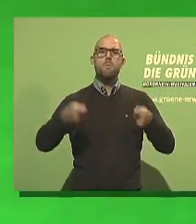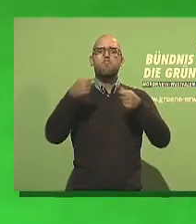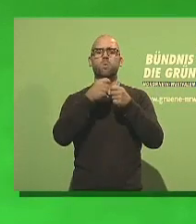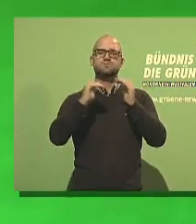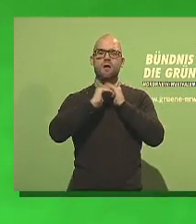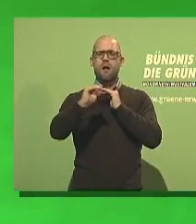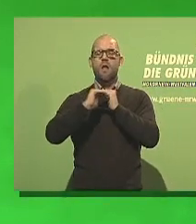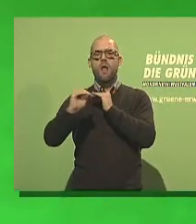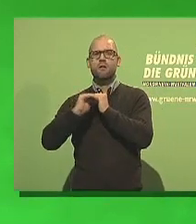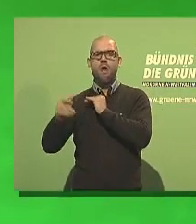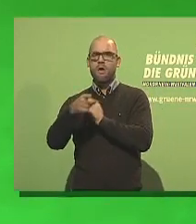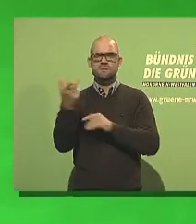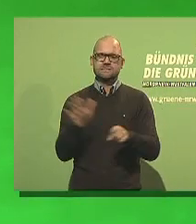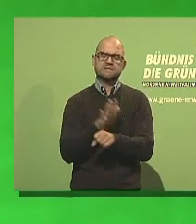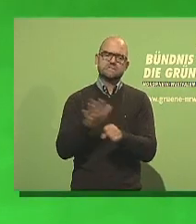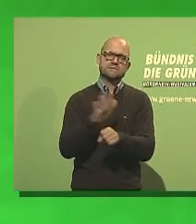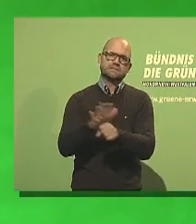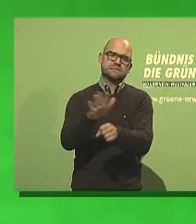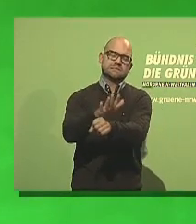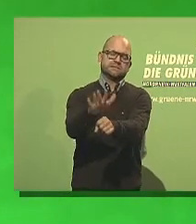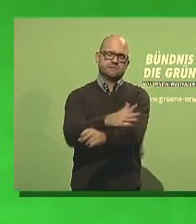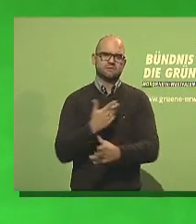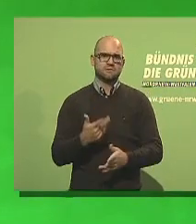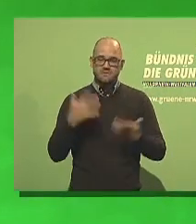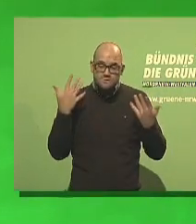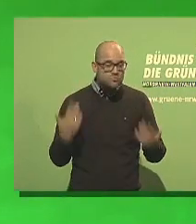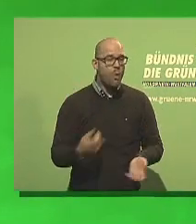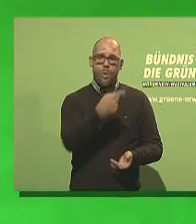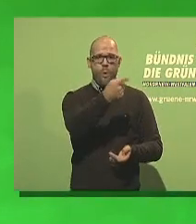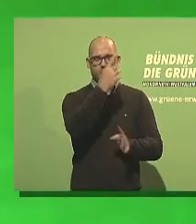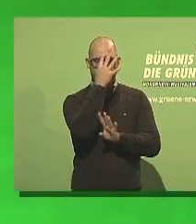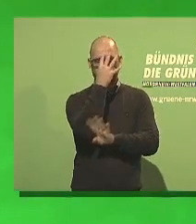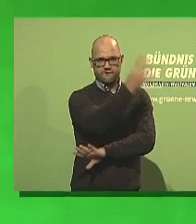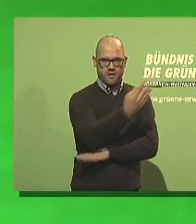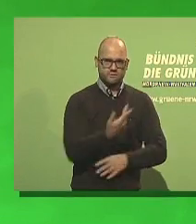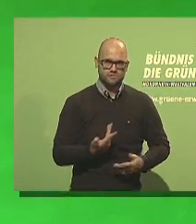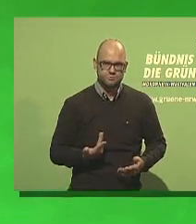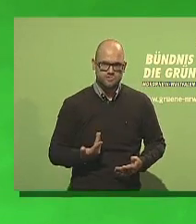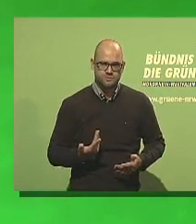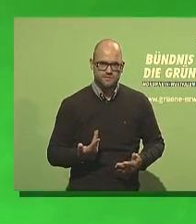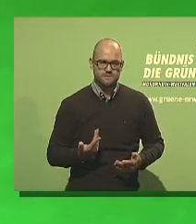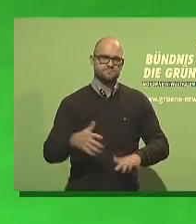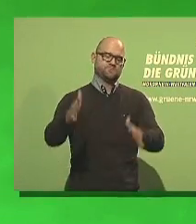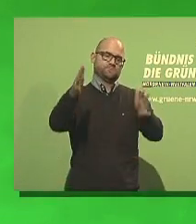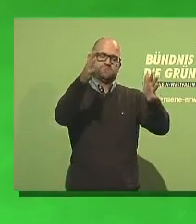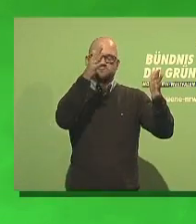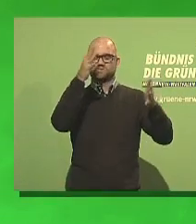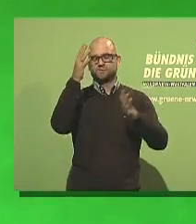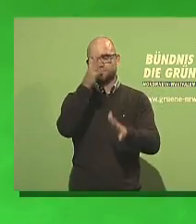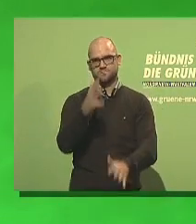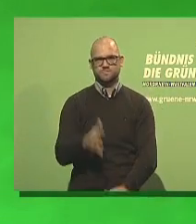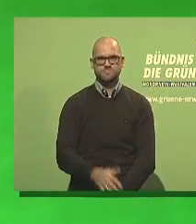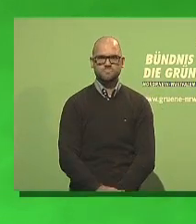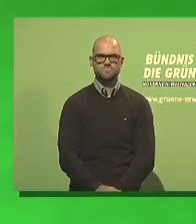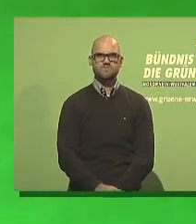kleinteiligen Vorgaben schikanieren zu können. Ich finde das völlig daneben, liebe Freundinnen, liebe Freunde.